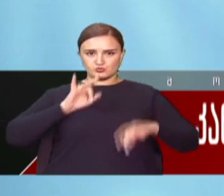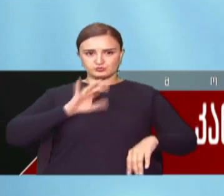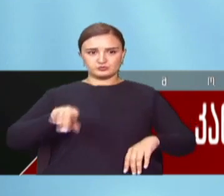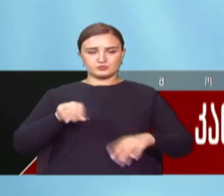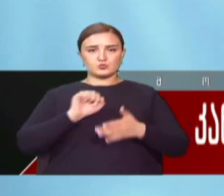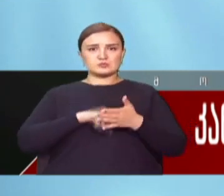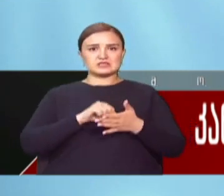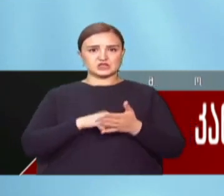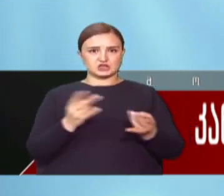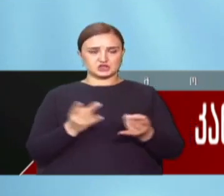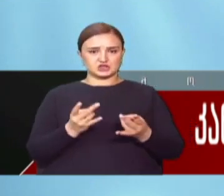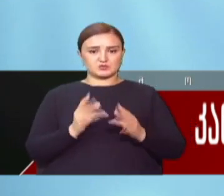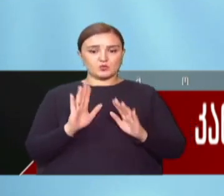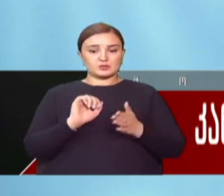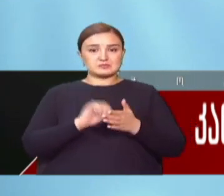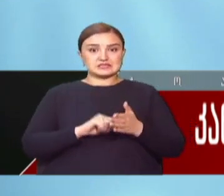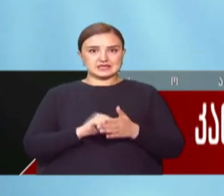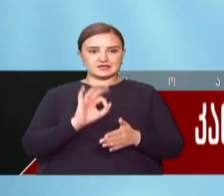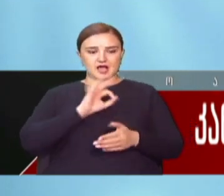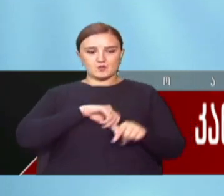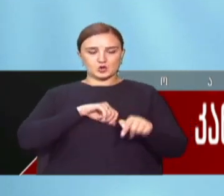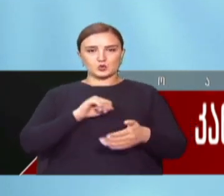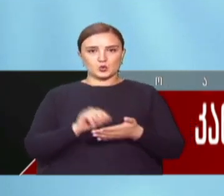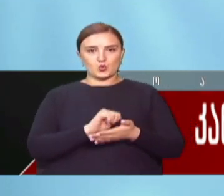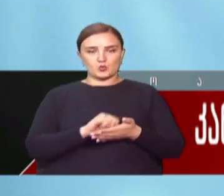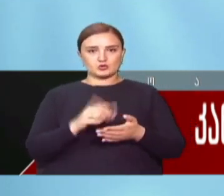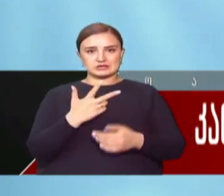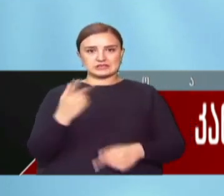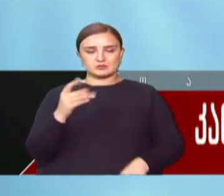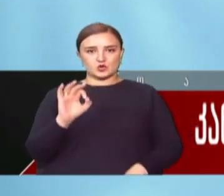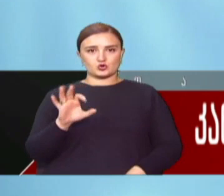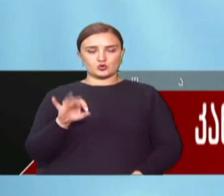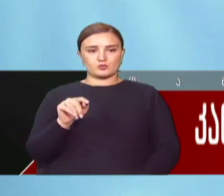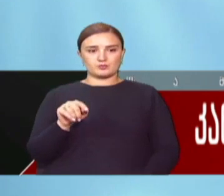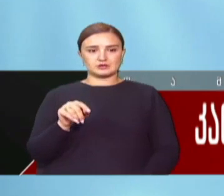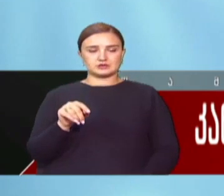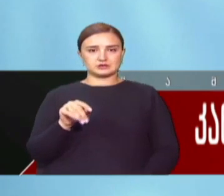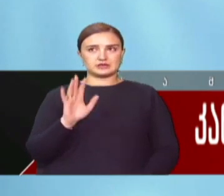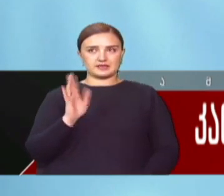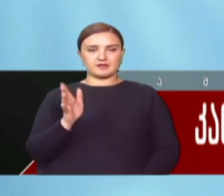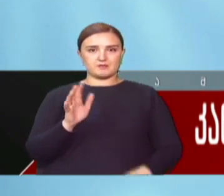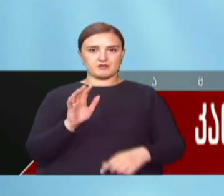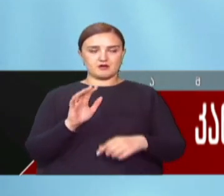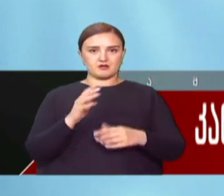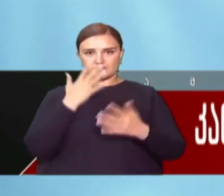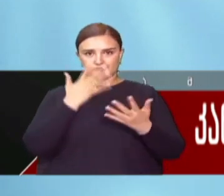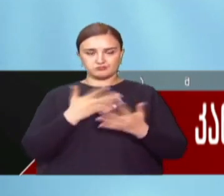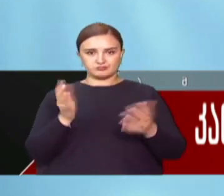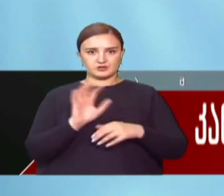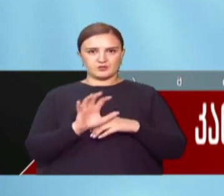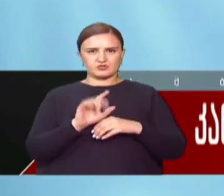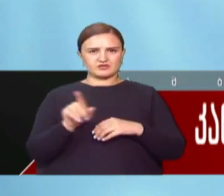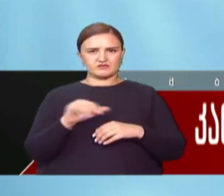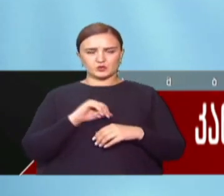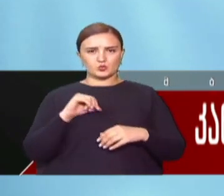da, broceziul, sababi, da, mă uicanon, este documentul, romelit, sogorcit, ca uzatertmet, octombrie, gama crocneba, nu, nahot, arab, pristau, arab,